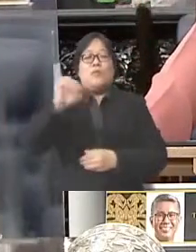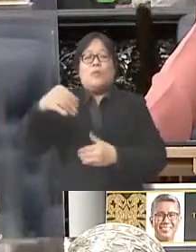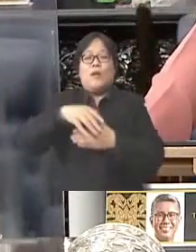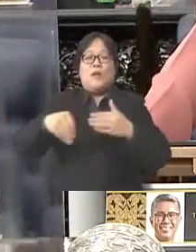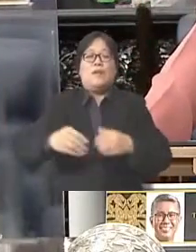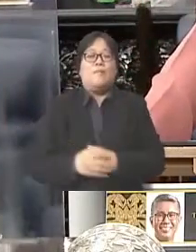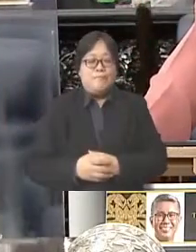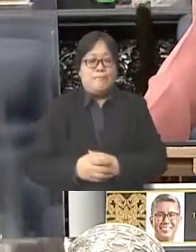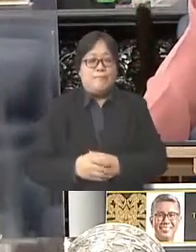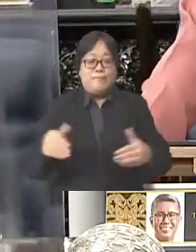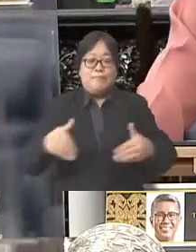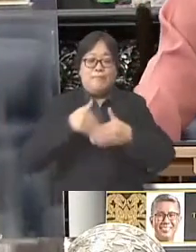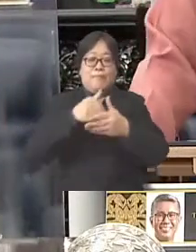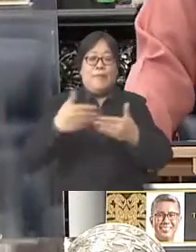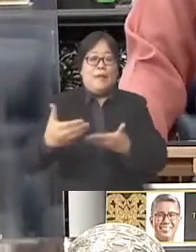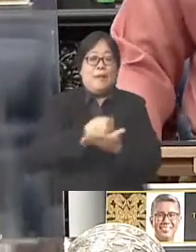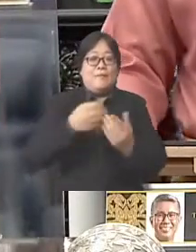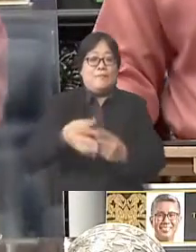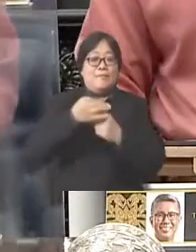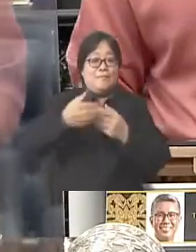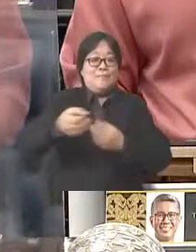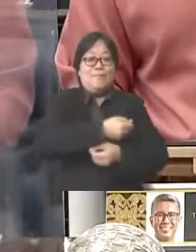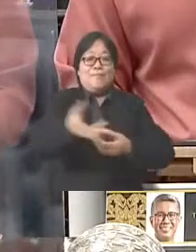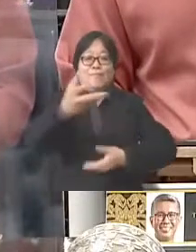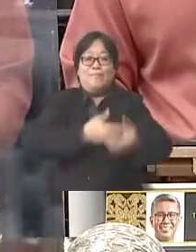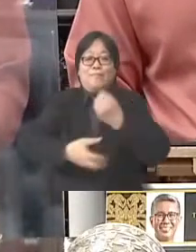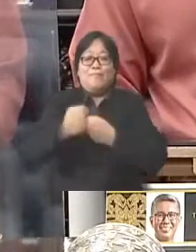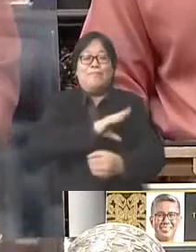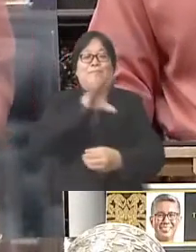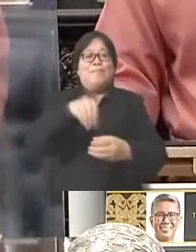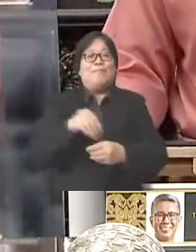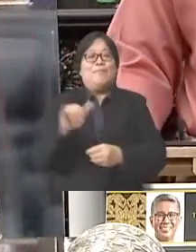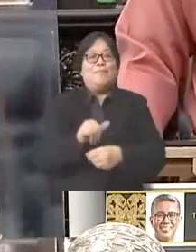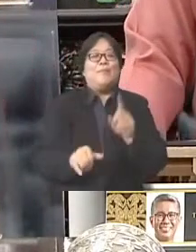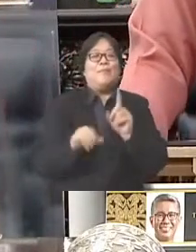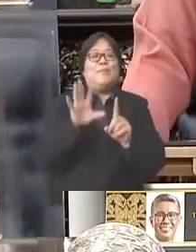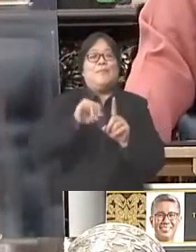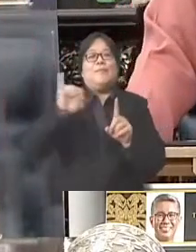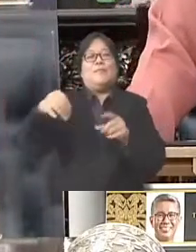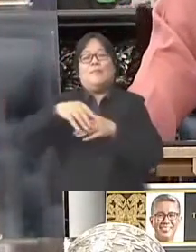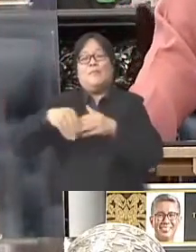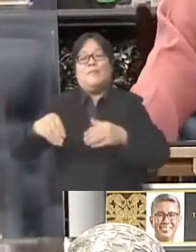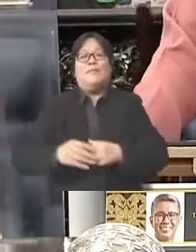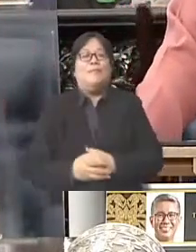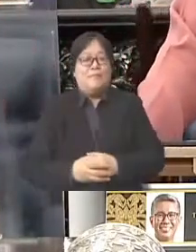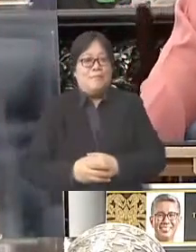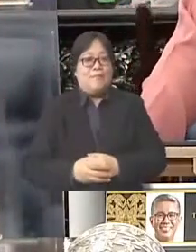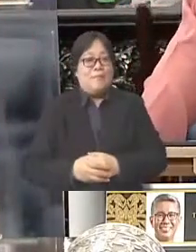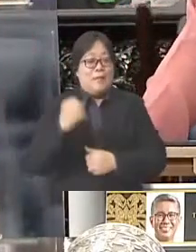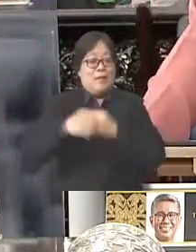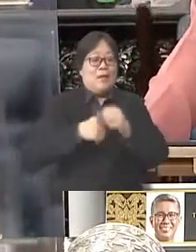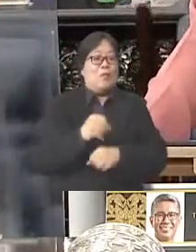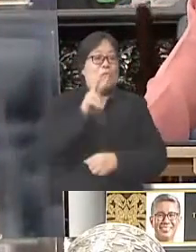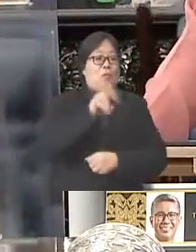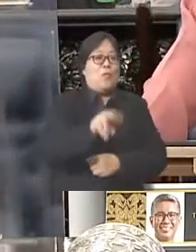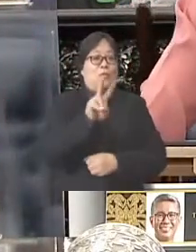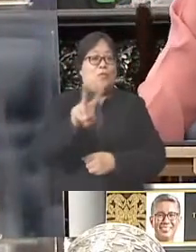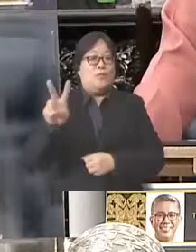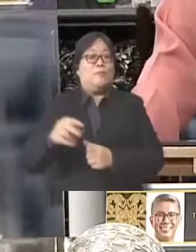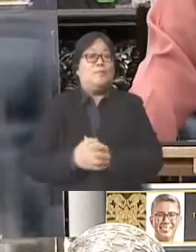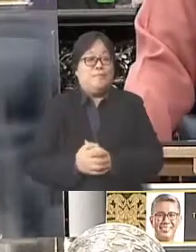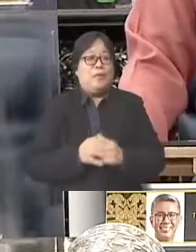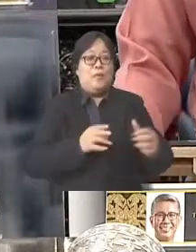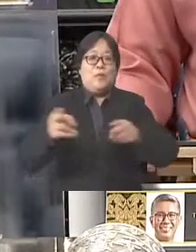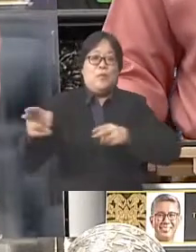Ringgit insentif hasil tangkapan nelayan juga turut disediakan berjumlah 15 puluh juta Ringgit pagi Tahun 2022